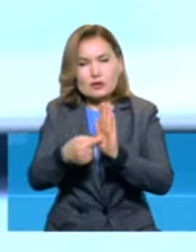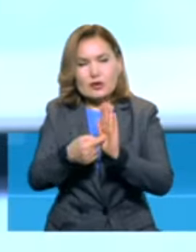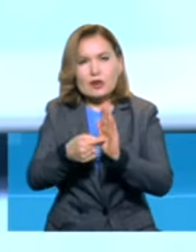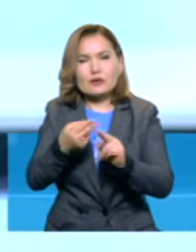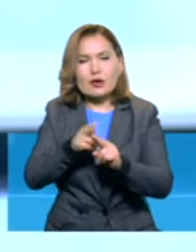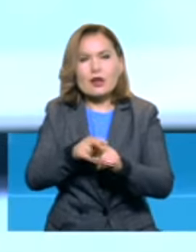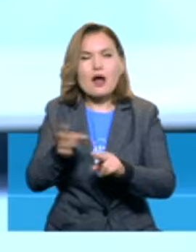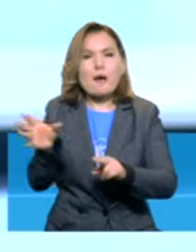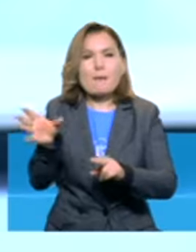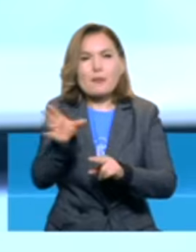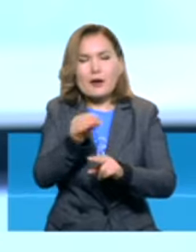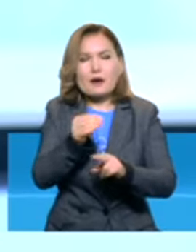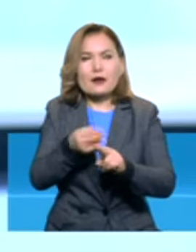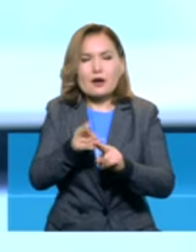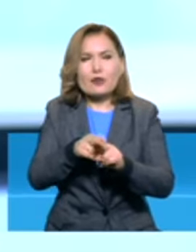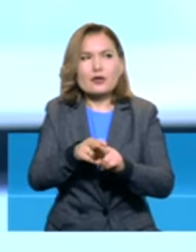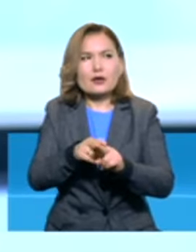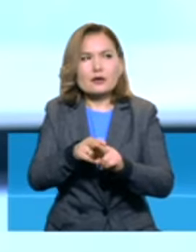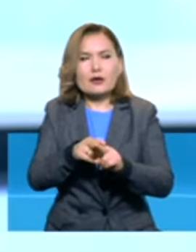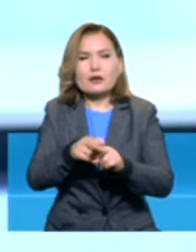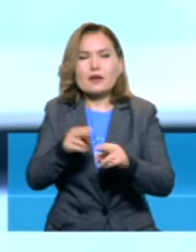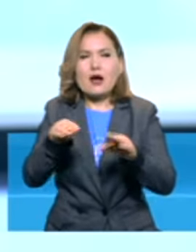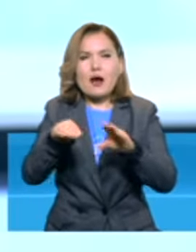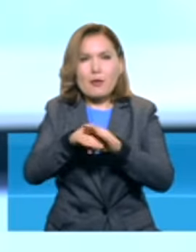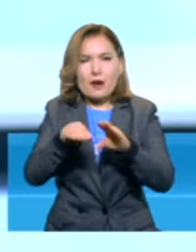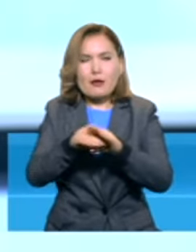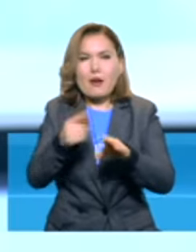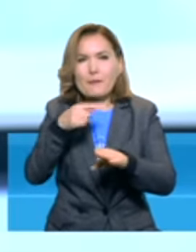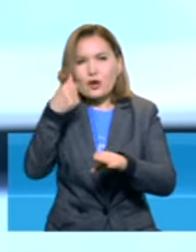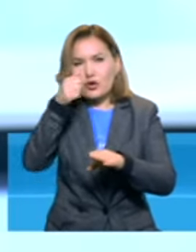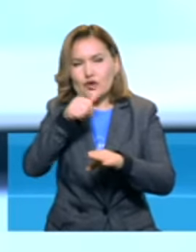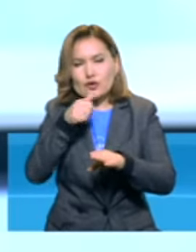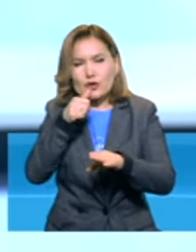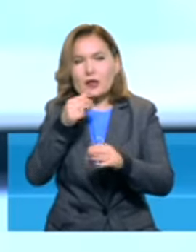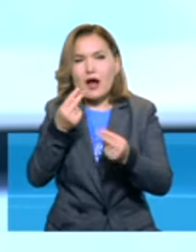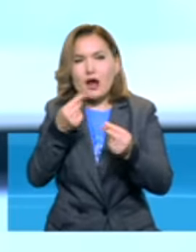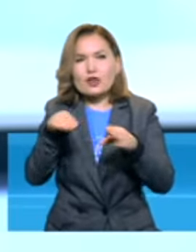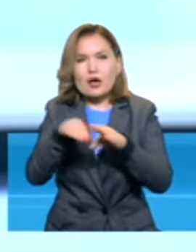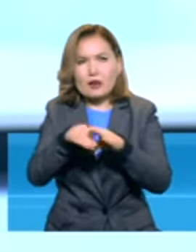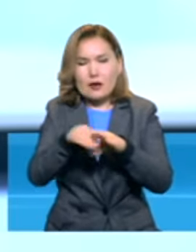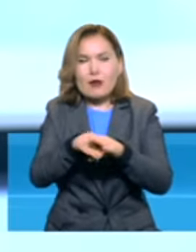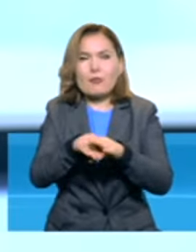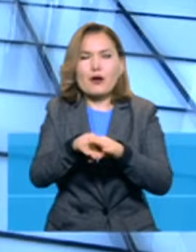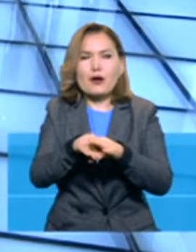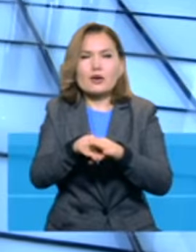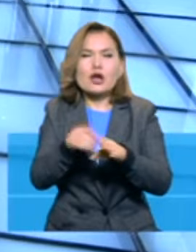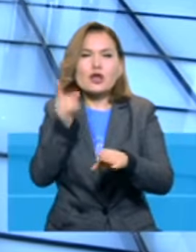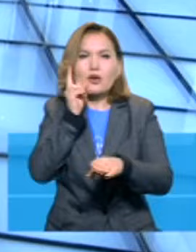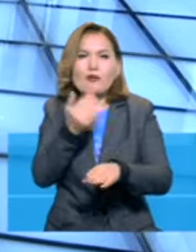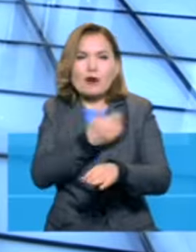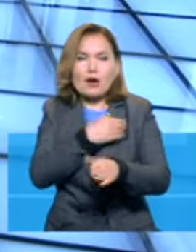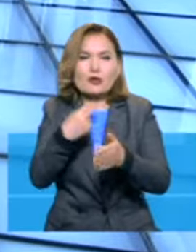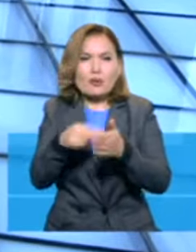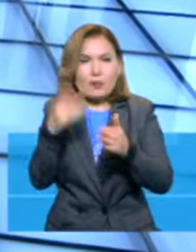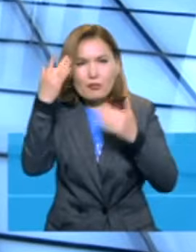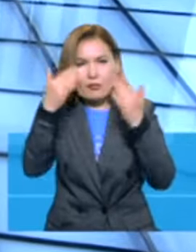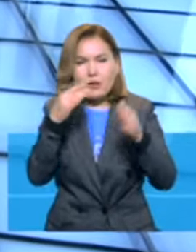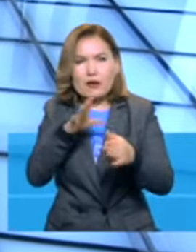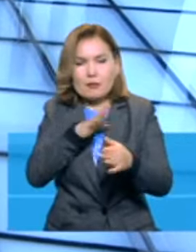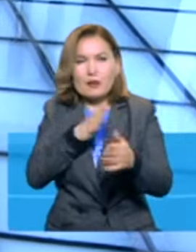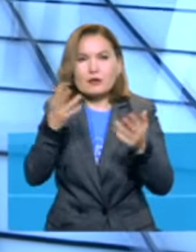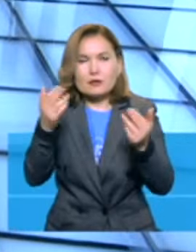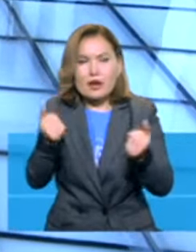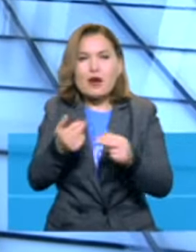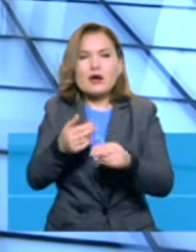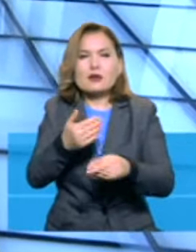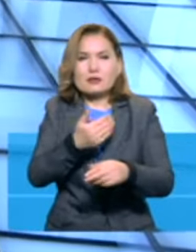жиған тергеніңізді, бір жыл бойы жинаған ақшаңызды құлсарлық достарыңызға, отандастарыңызға жіберген екенсіз. Бұл